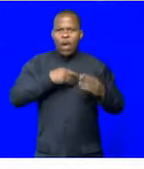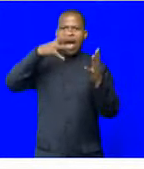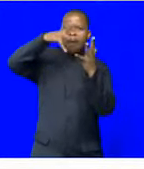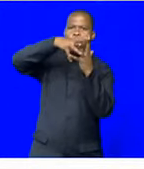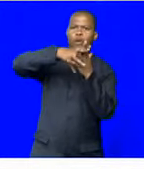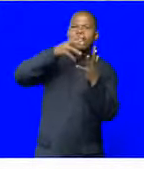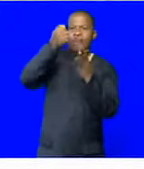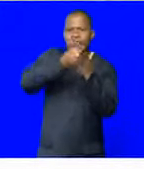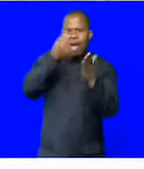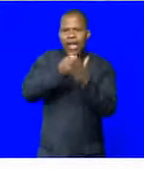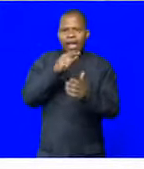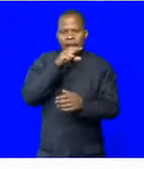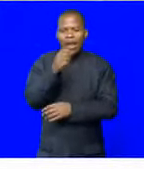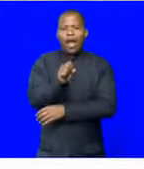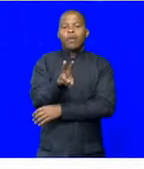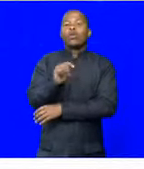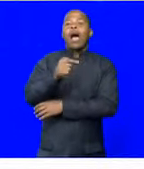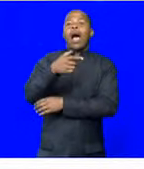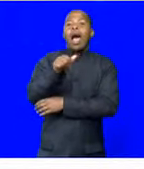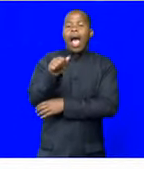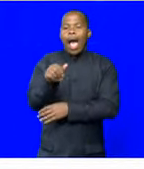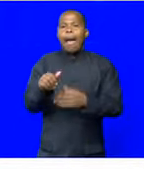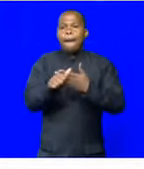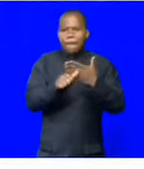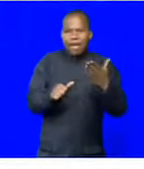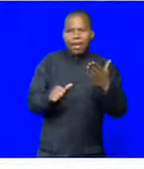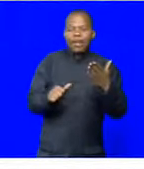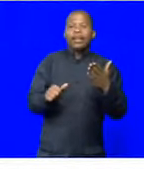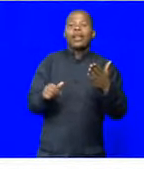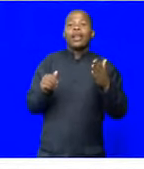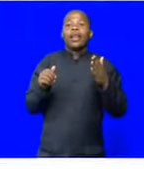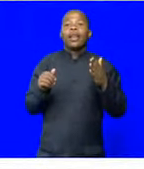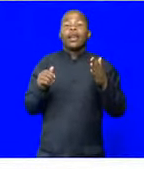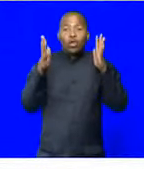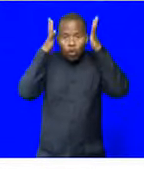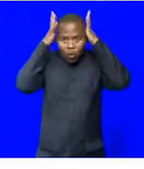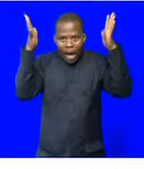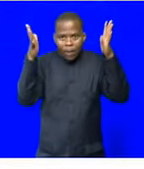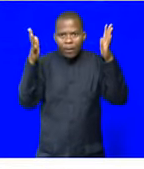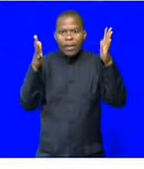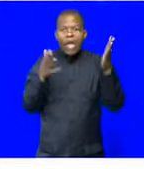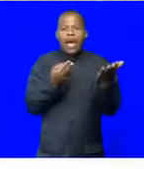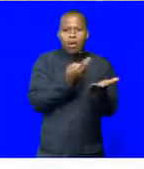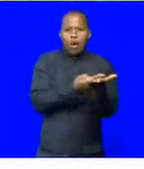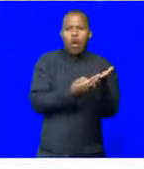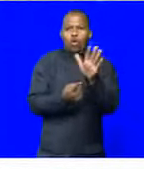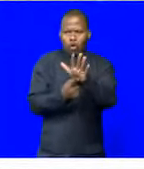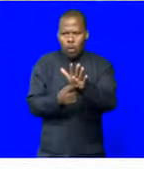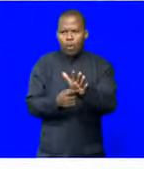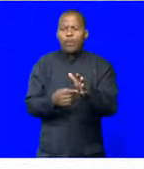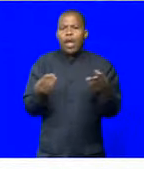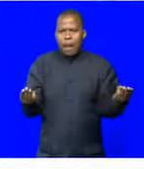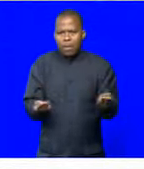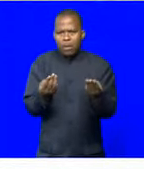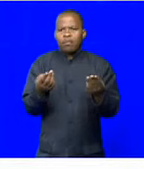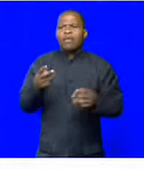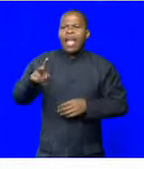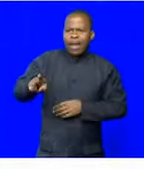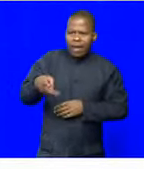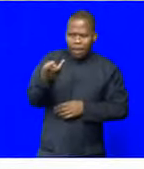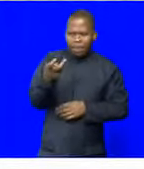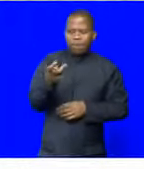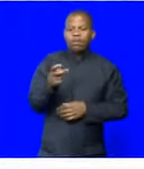iswaka ngenyanga ya July uveta ukuthi bantu labahlukubedeke ngekwelicansi lapha eveni babe